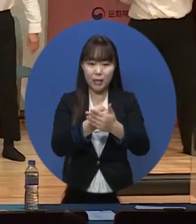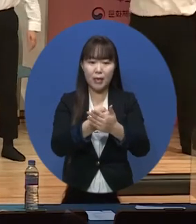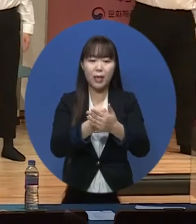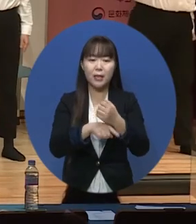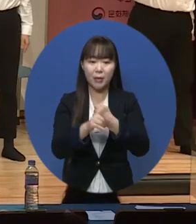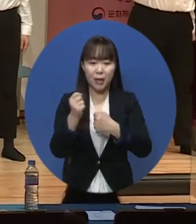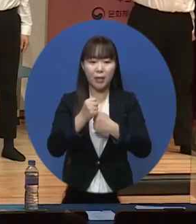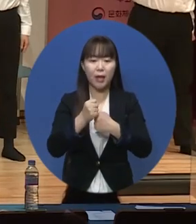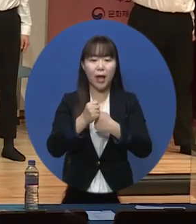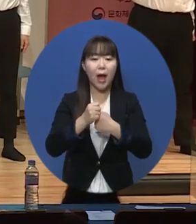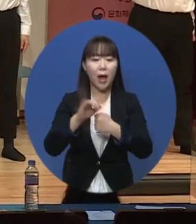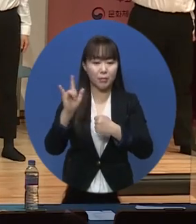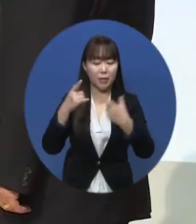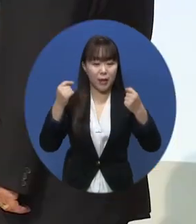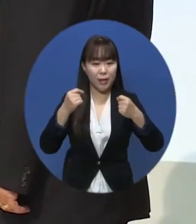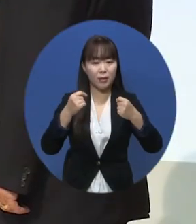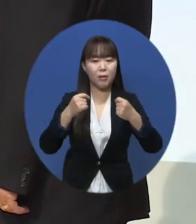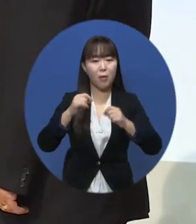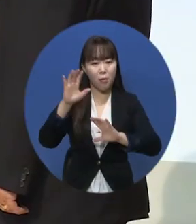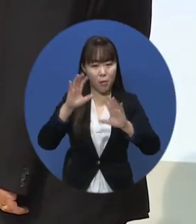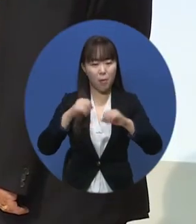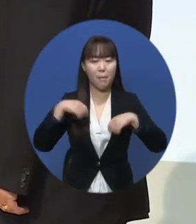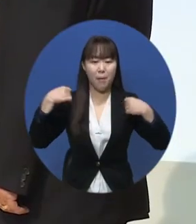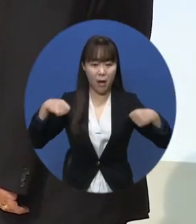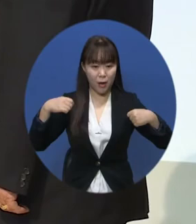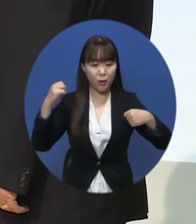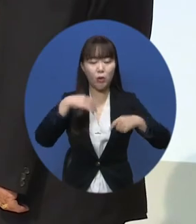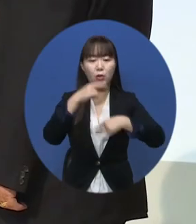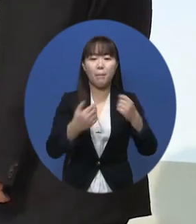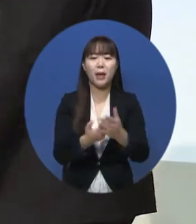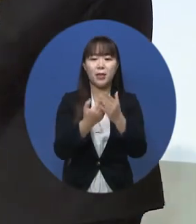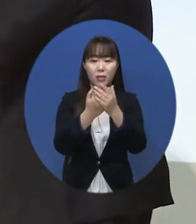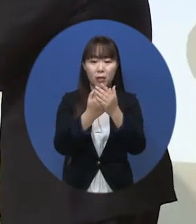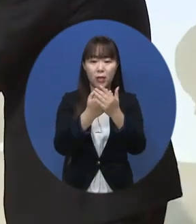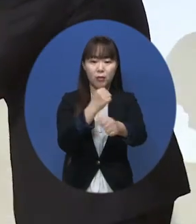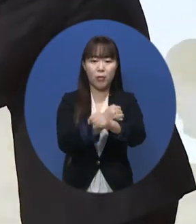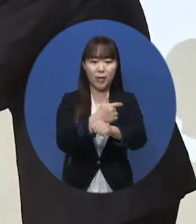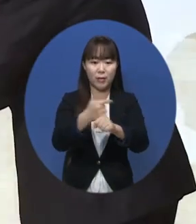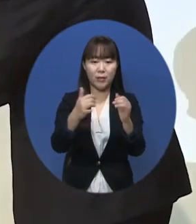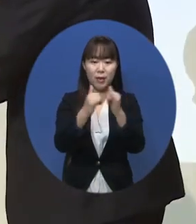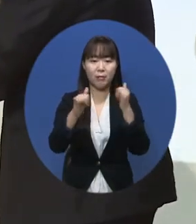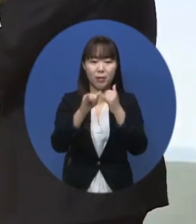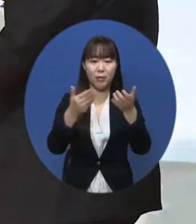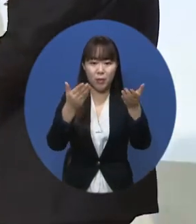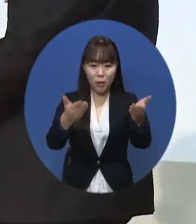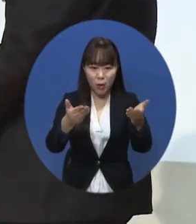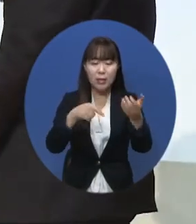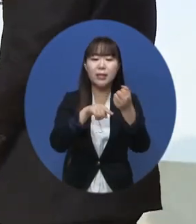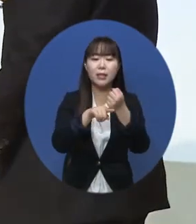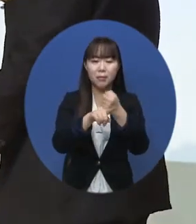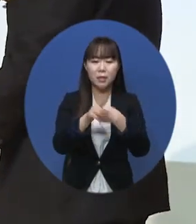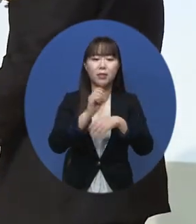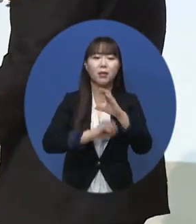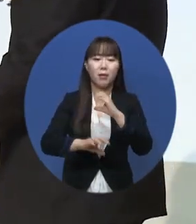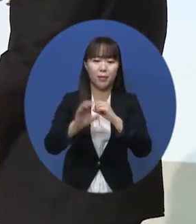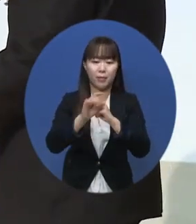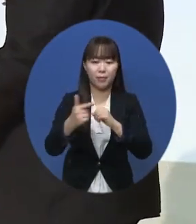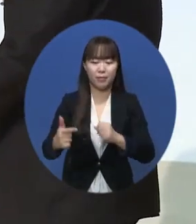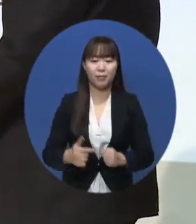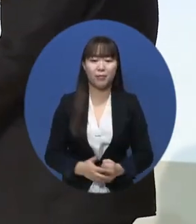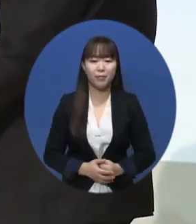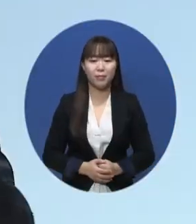핸드스피크의 수어 공연과 수어 발전에 기여한 유공자 표창이 이어지며 그 의미를 더했습니다.